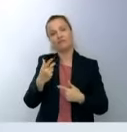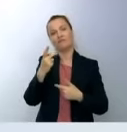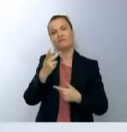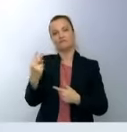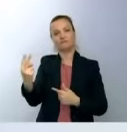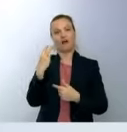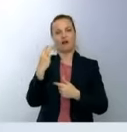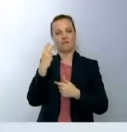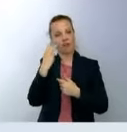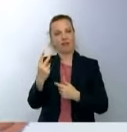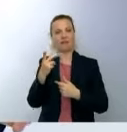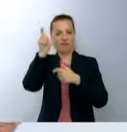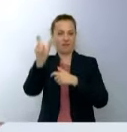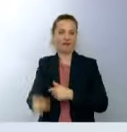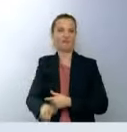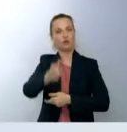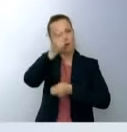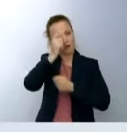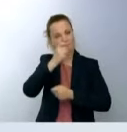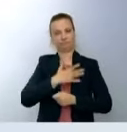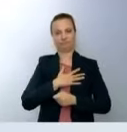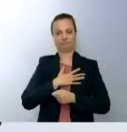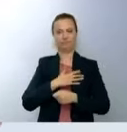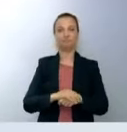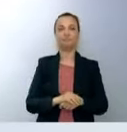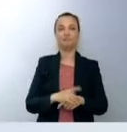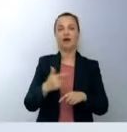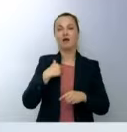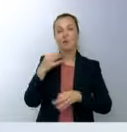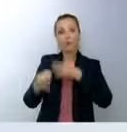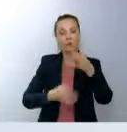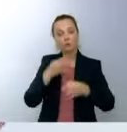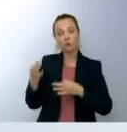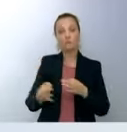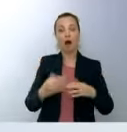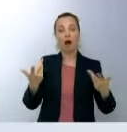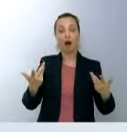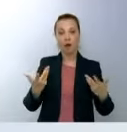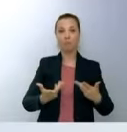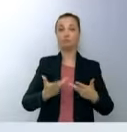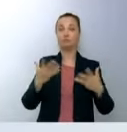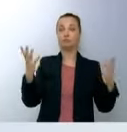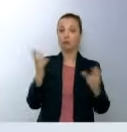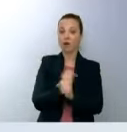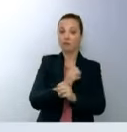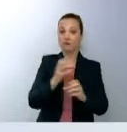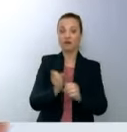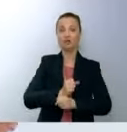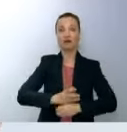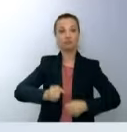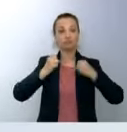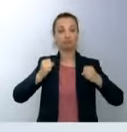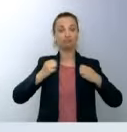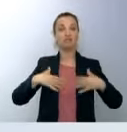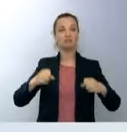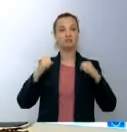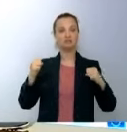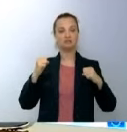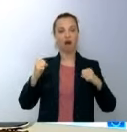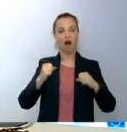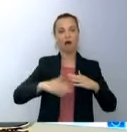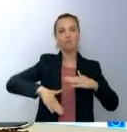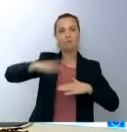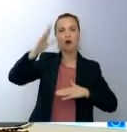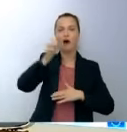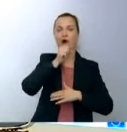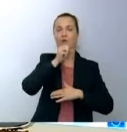κουβέντα του είπα κύριε πρόεδρε καταφέρνετε έχει φτάσει στη την ηλικία και εί τόσο γής και τόσο ακμαίος και τόσο διαυγής λέω μπράβο πώς τα καταφέρνετε μου λέει